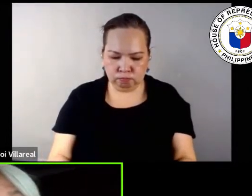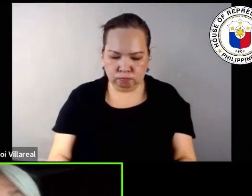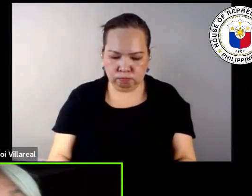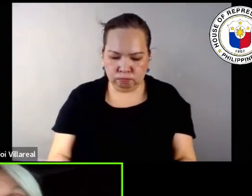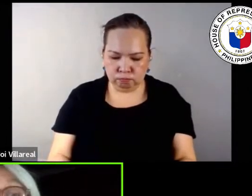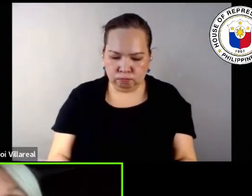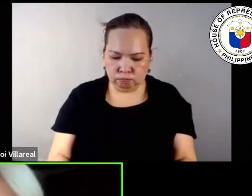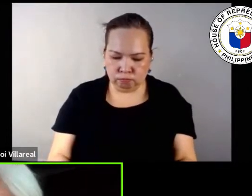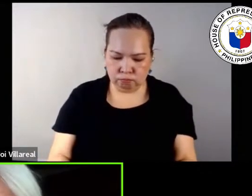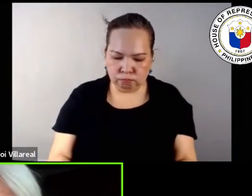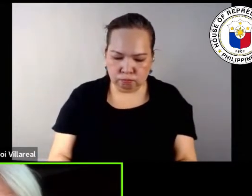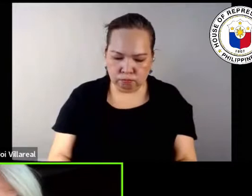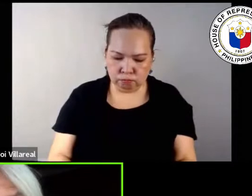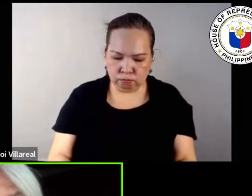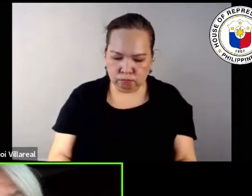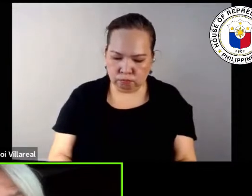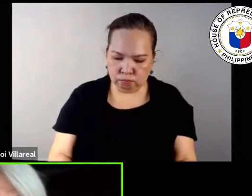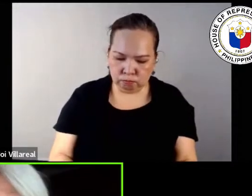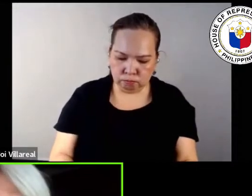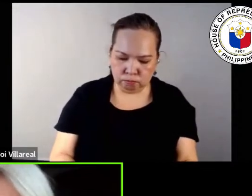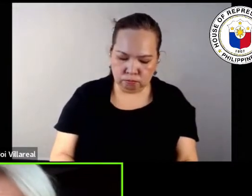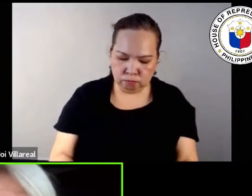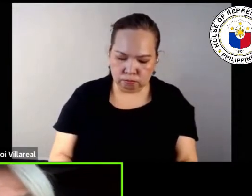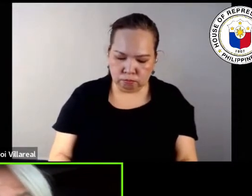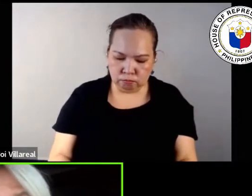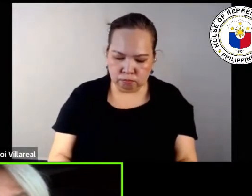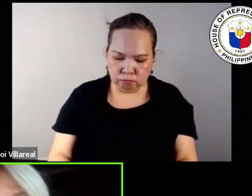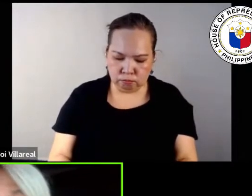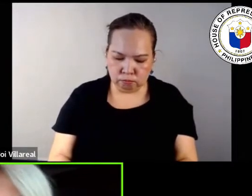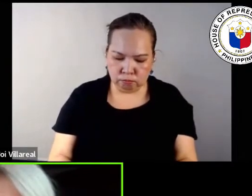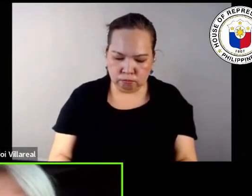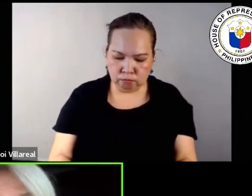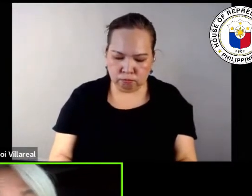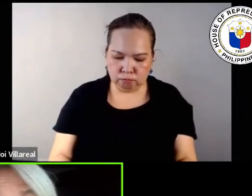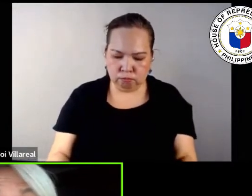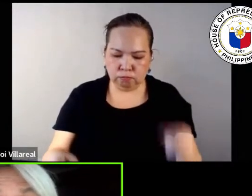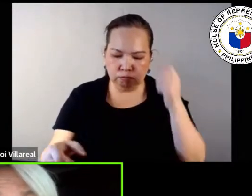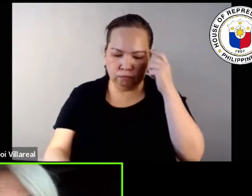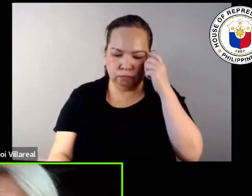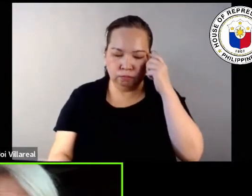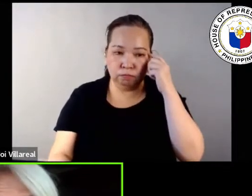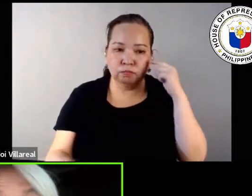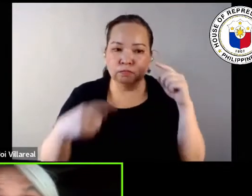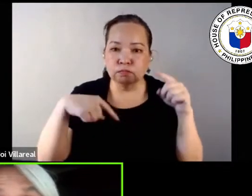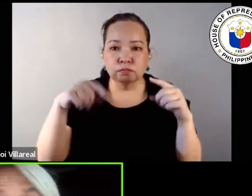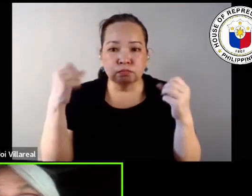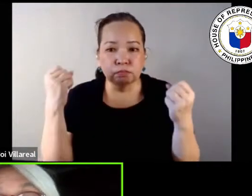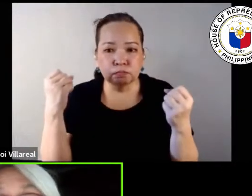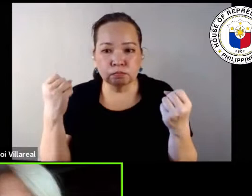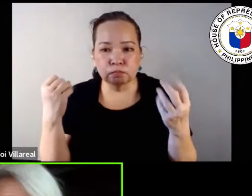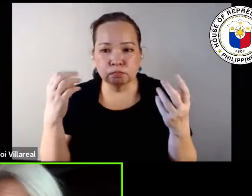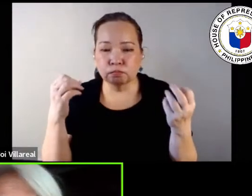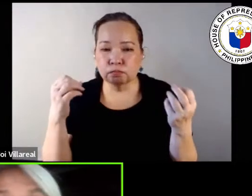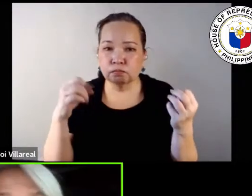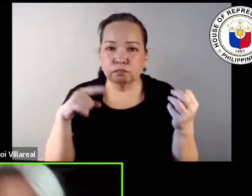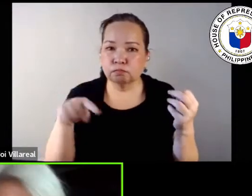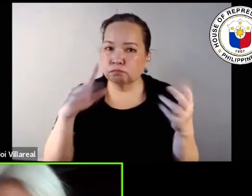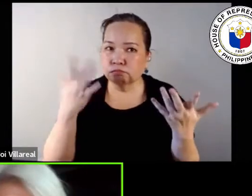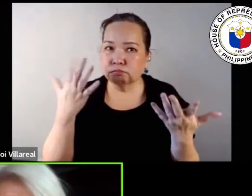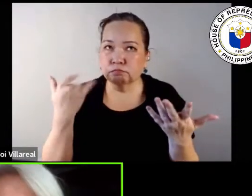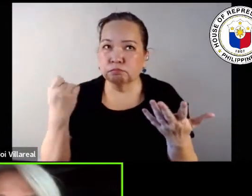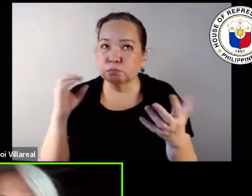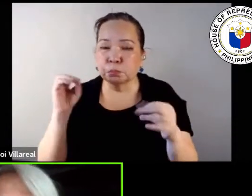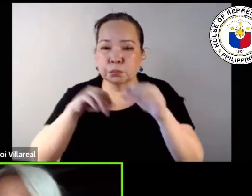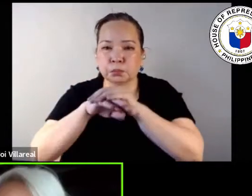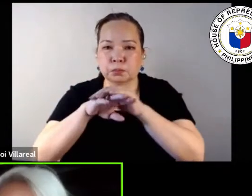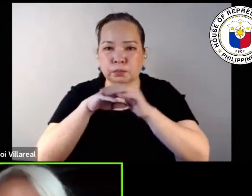ilan dito ang nagsisenyas, dahil marami po ang hindi nakakaabot sa ating pampublikong sistema ng mga